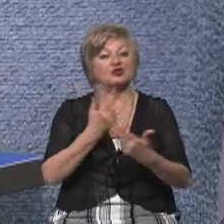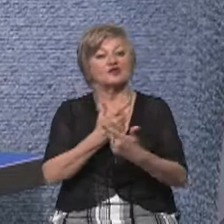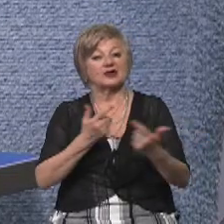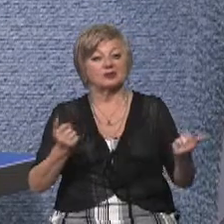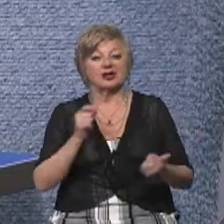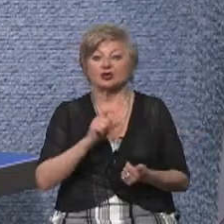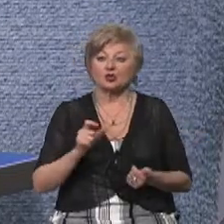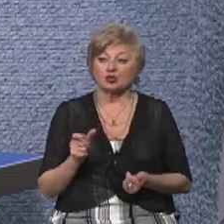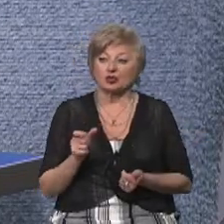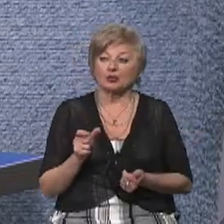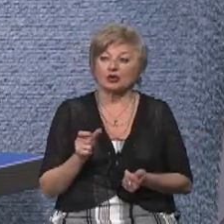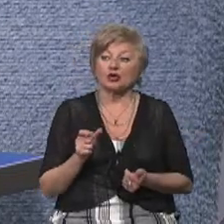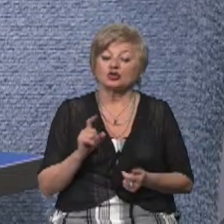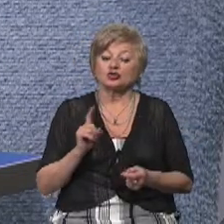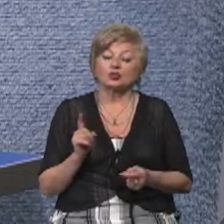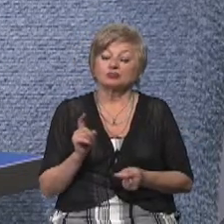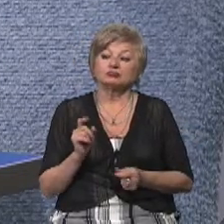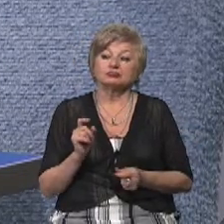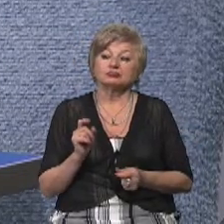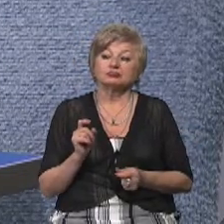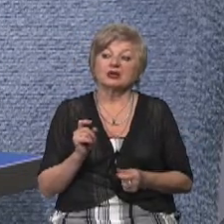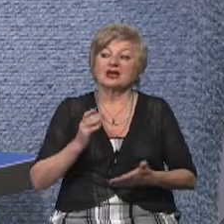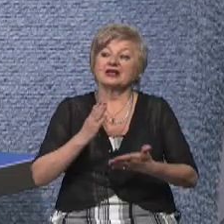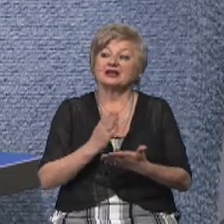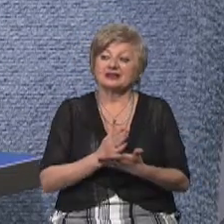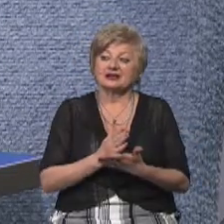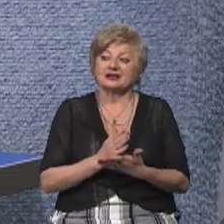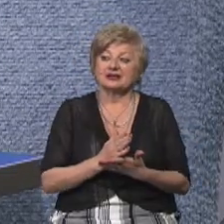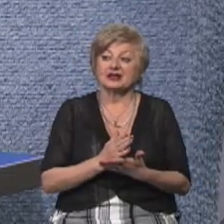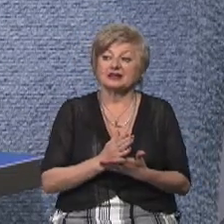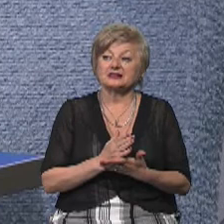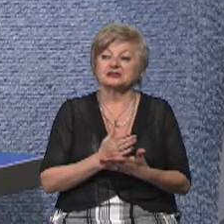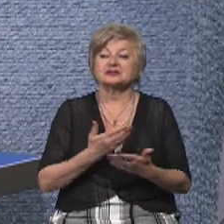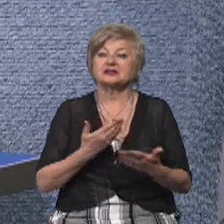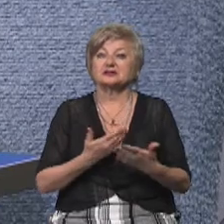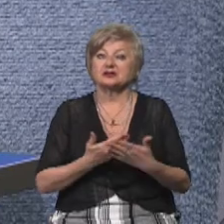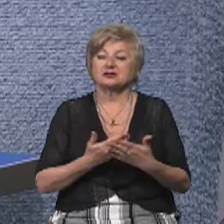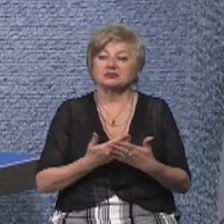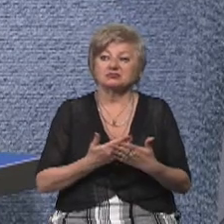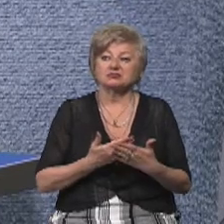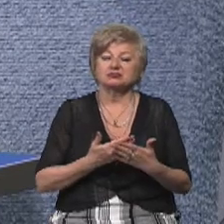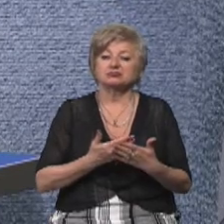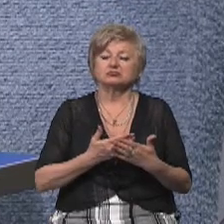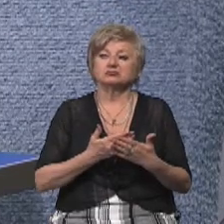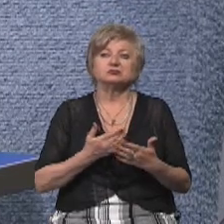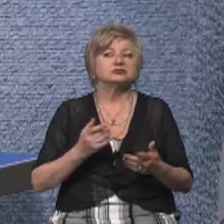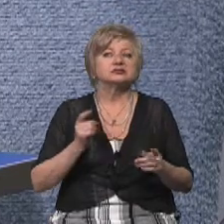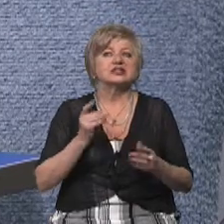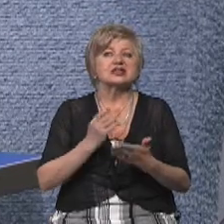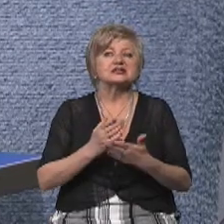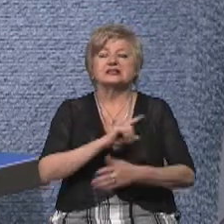будемо фокусувати свої зусилля. Є фраза, яку приписують Френсісу Бекону «знання сила», а